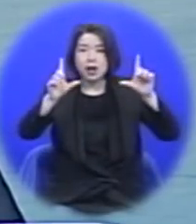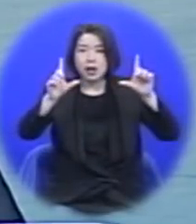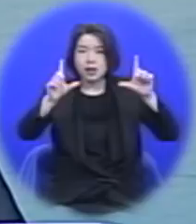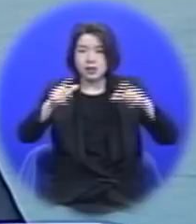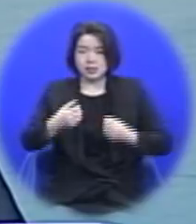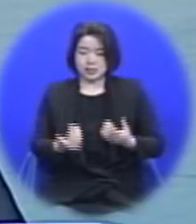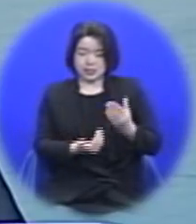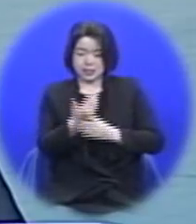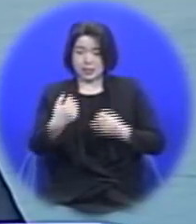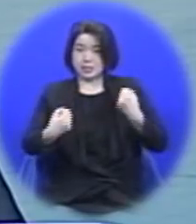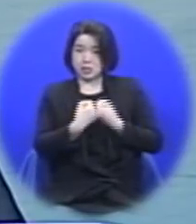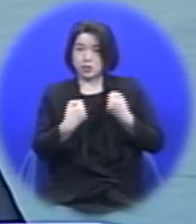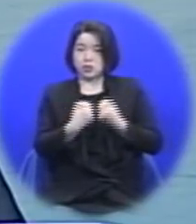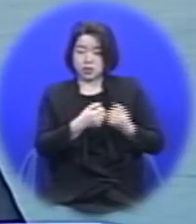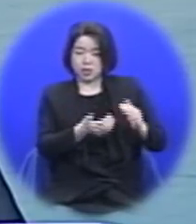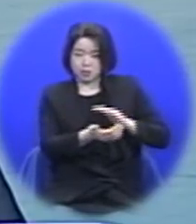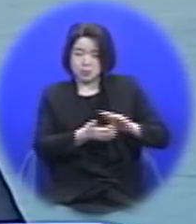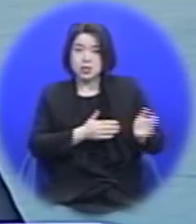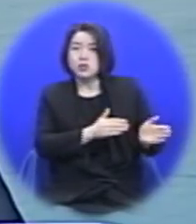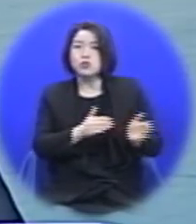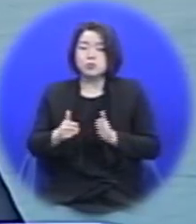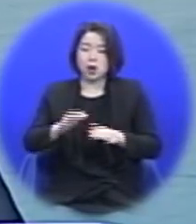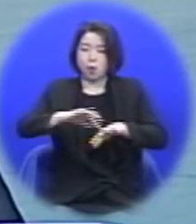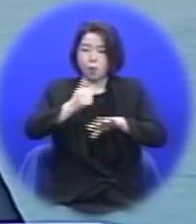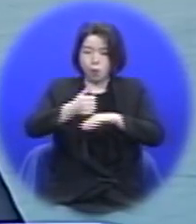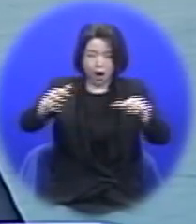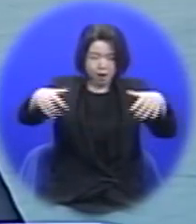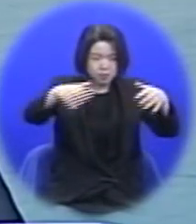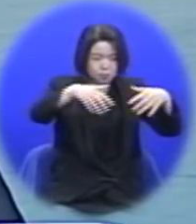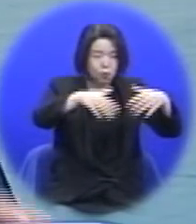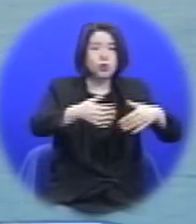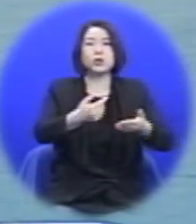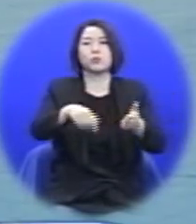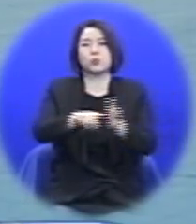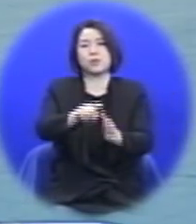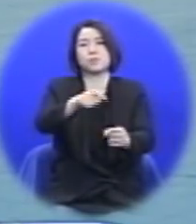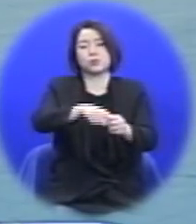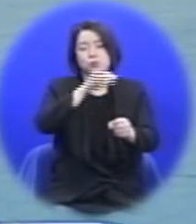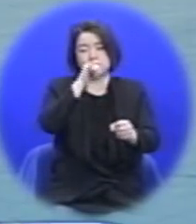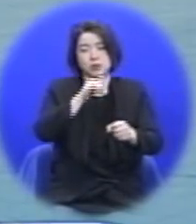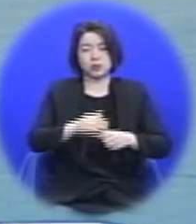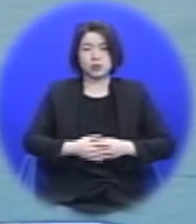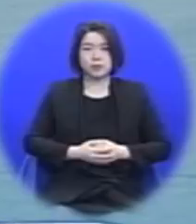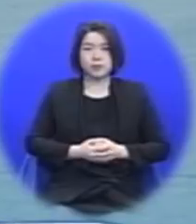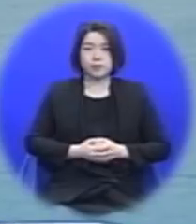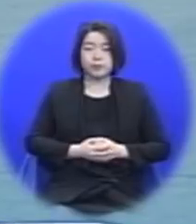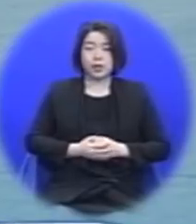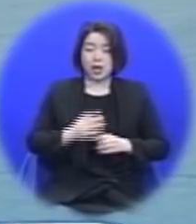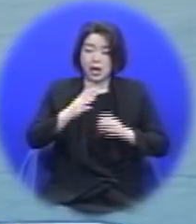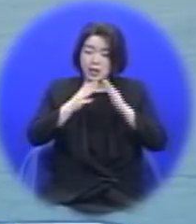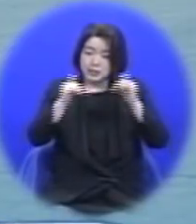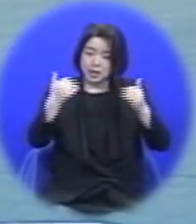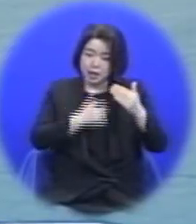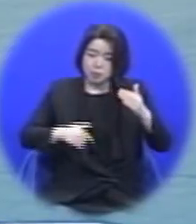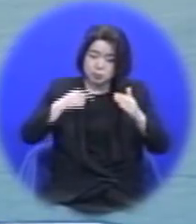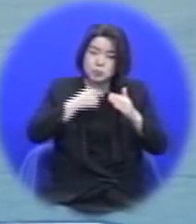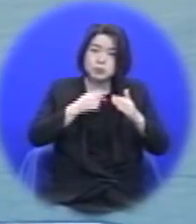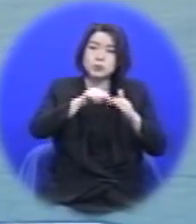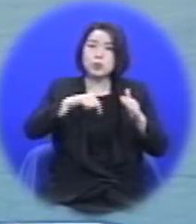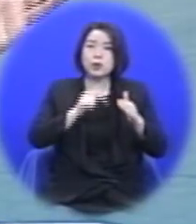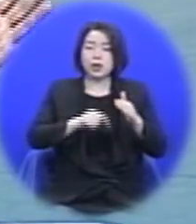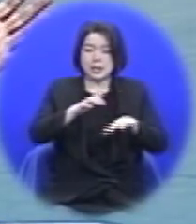대비하여 왕들을 모으려고 하는 것입니다. 사람 속에 귀신의 영이 들어와서